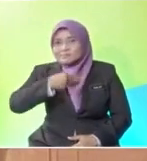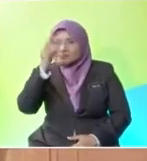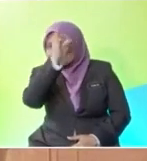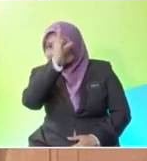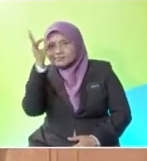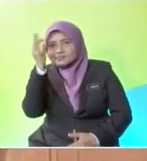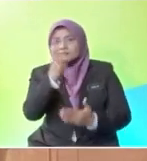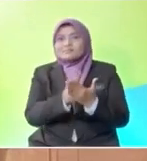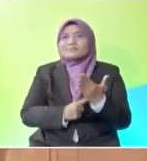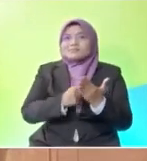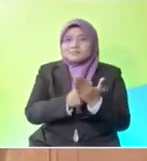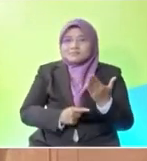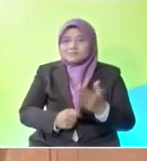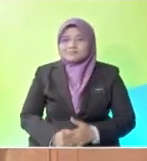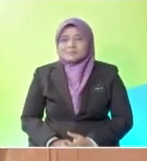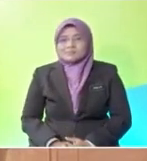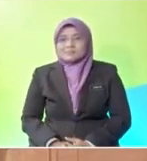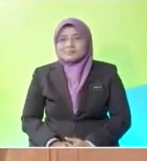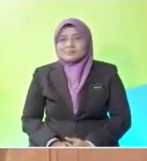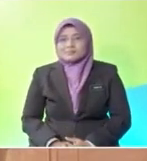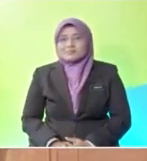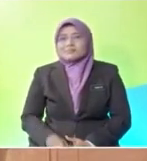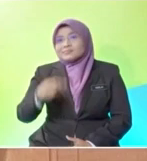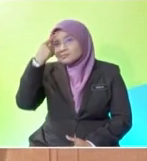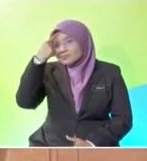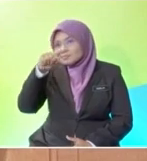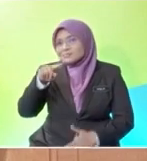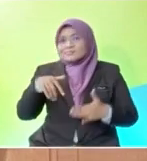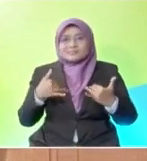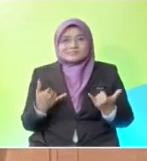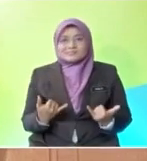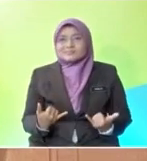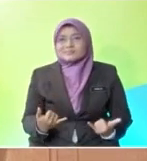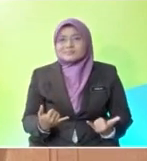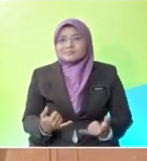dalam sesi soal jawab jadi untuk kali ini ah